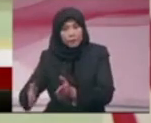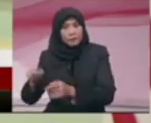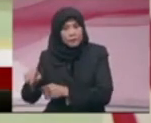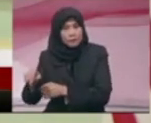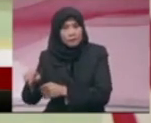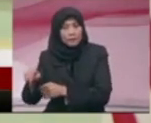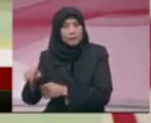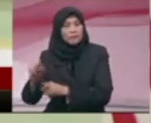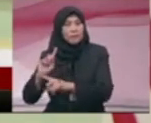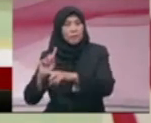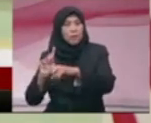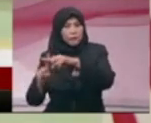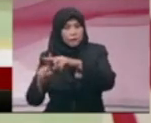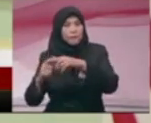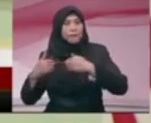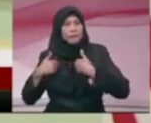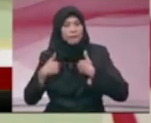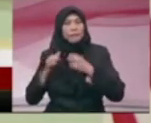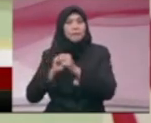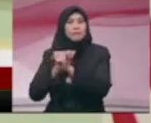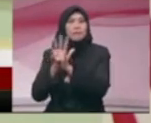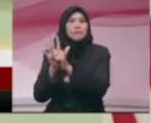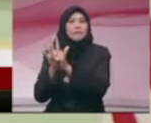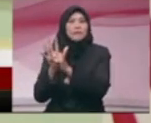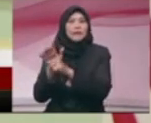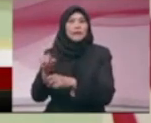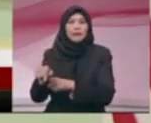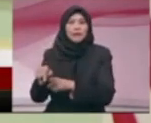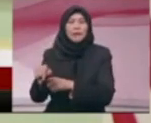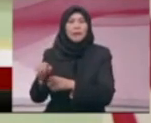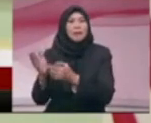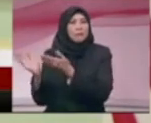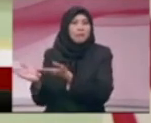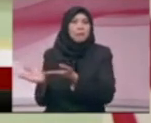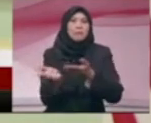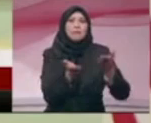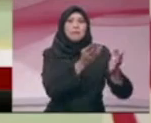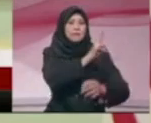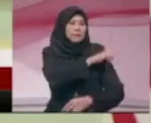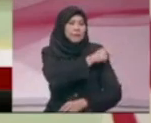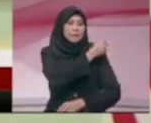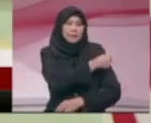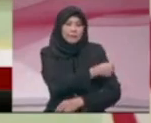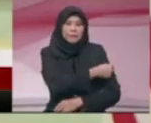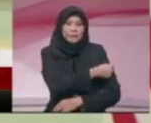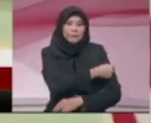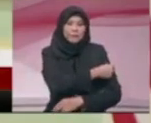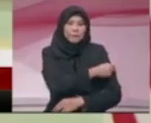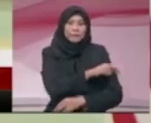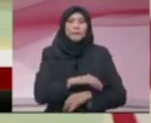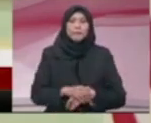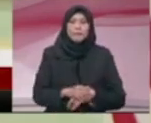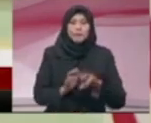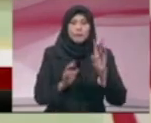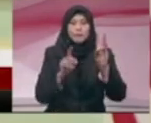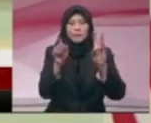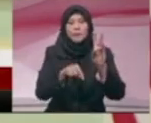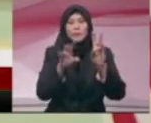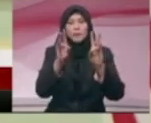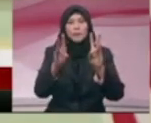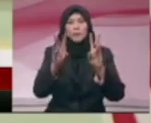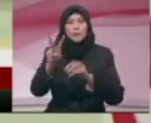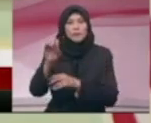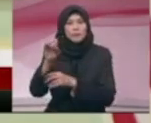yang didapati positif COVID telah dibawa ke hospital. Pada 7 Julai